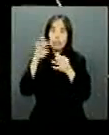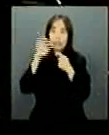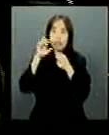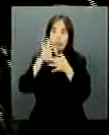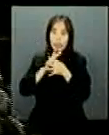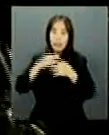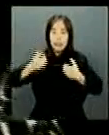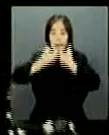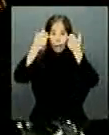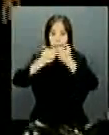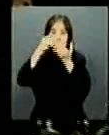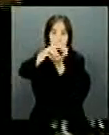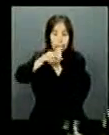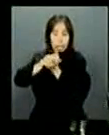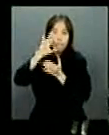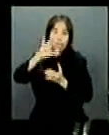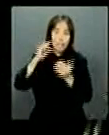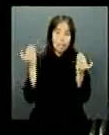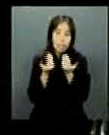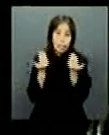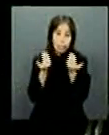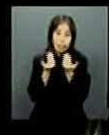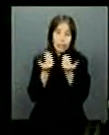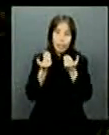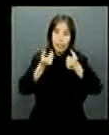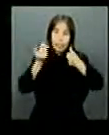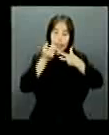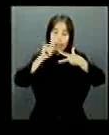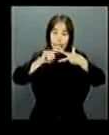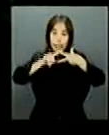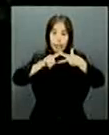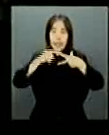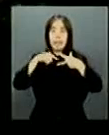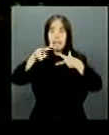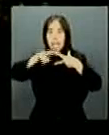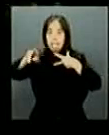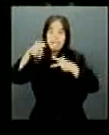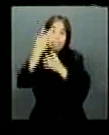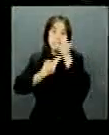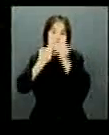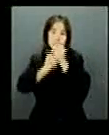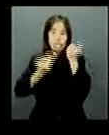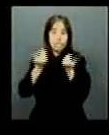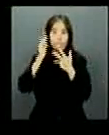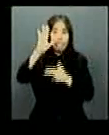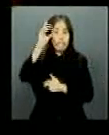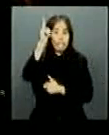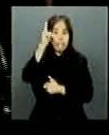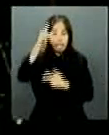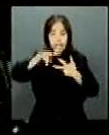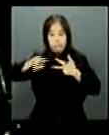ระหว่างนางสาวพินทองทาชินวัตรหรือเอมกับนายณัฐพงษ์คุณากรวงศ์ที่โรงแรมพลาซ่าแอทินี